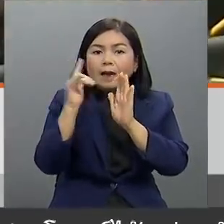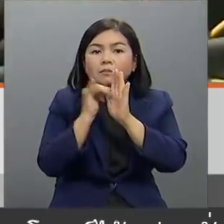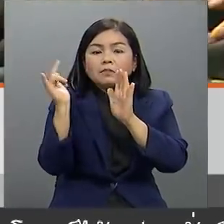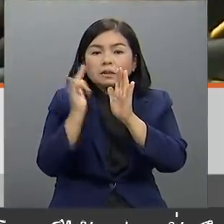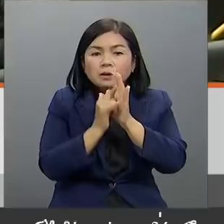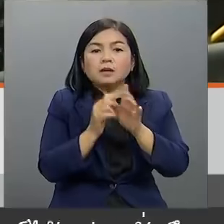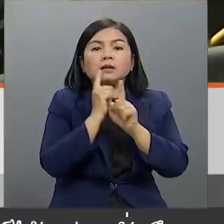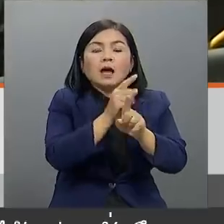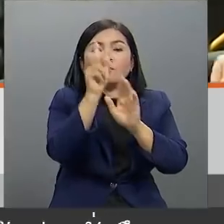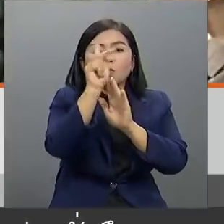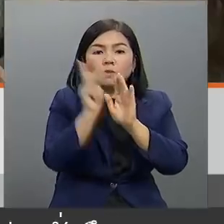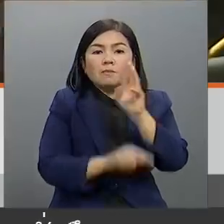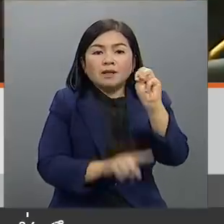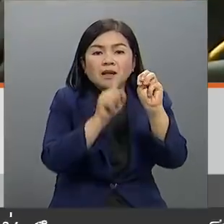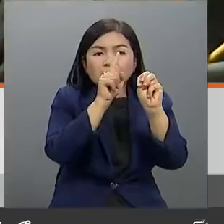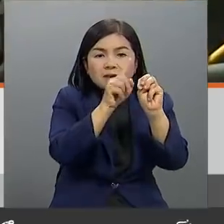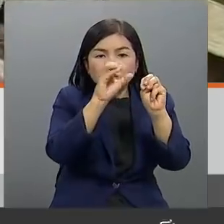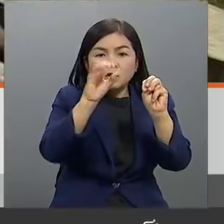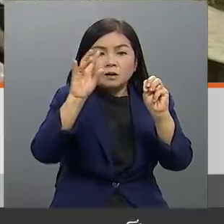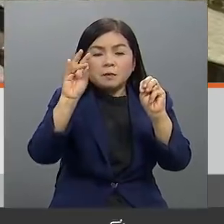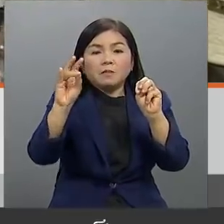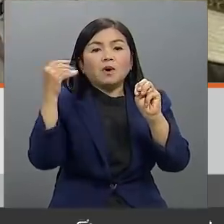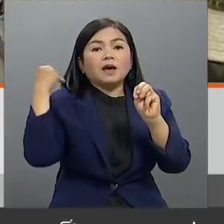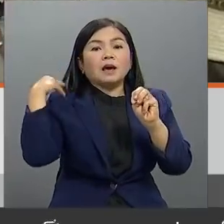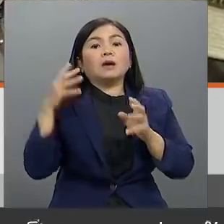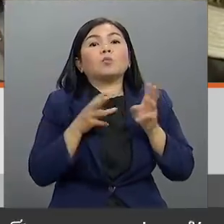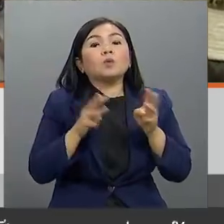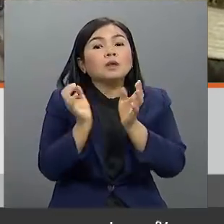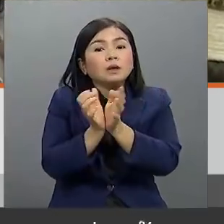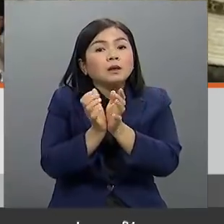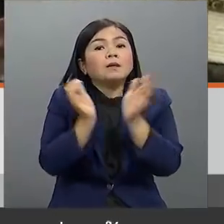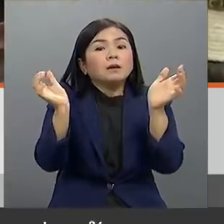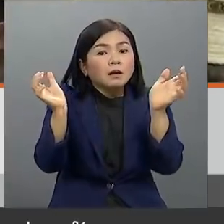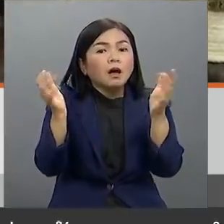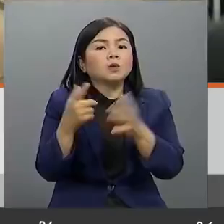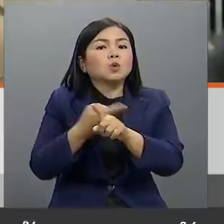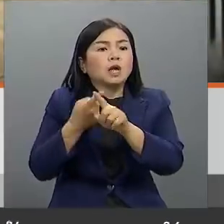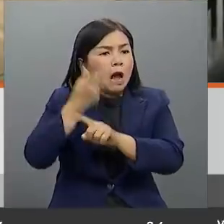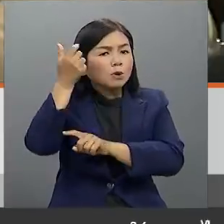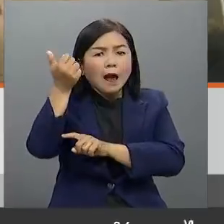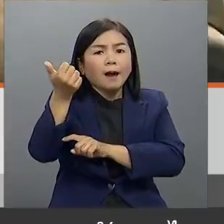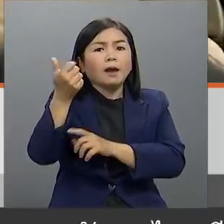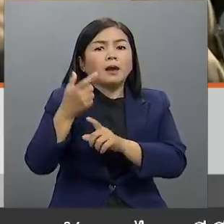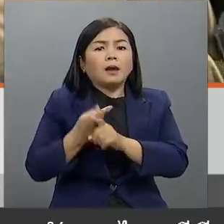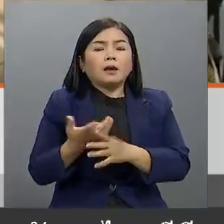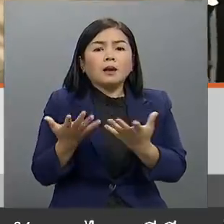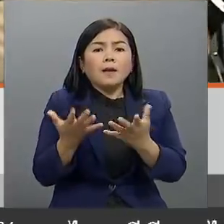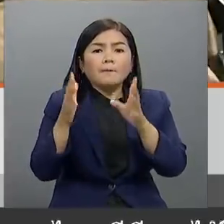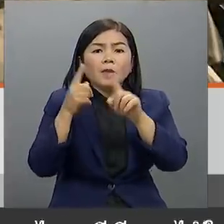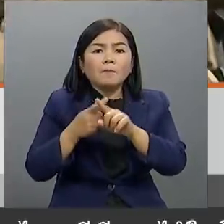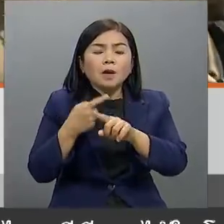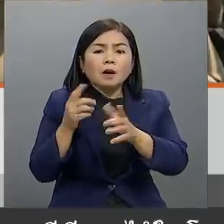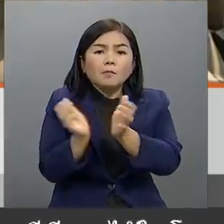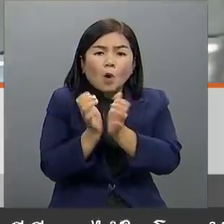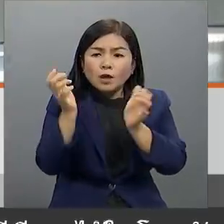ว่าผู้ต้องหาหรือจำเลยทุกคนพึงได้รับอนุญาตให้ปล่อยตัวชั่วคราวและว่าตามประมวลกฎหมายวิธีพิจารณาความ